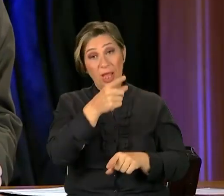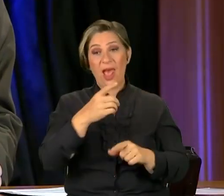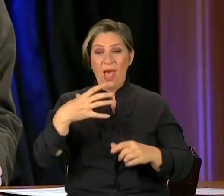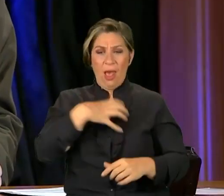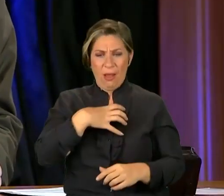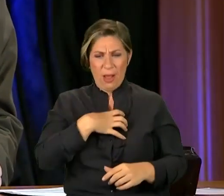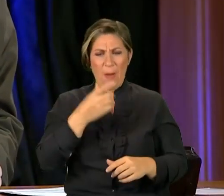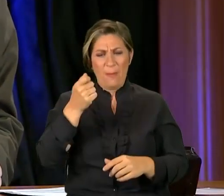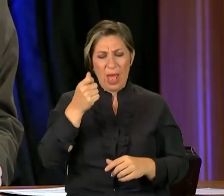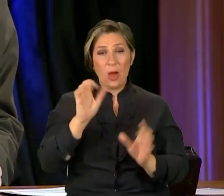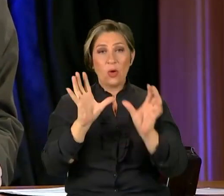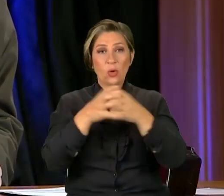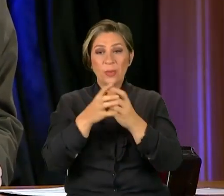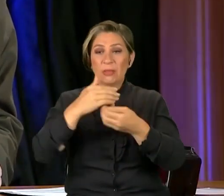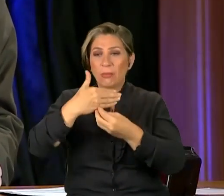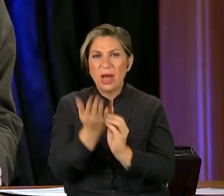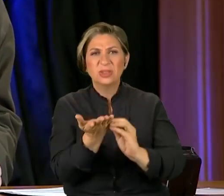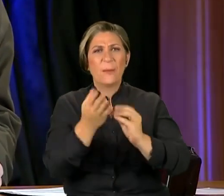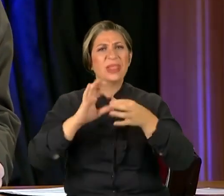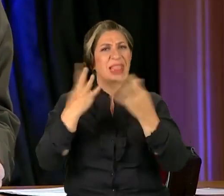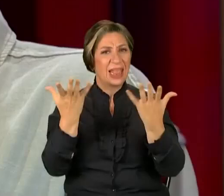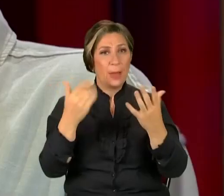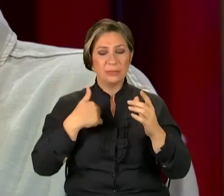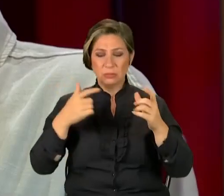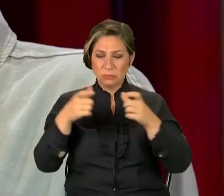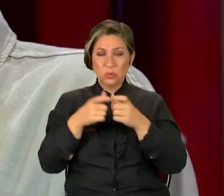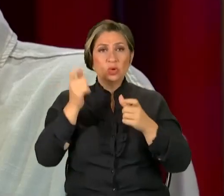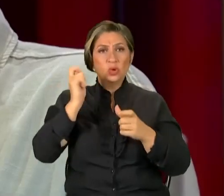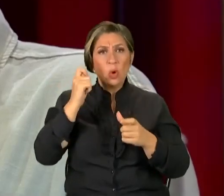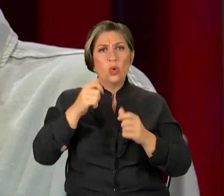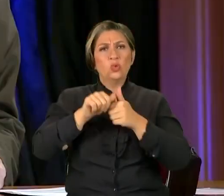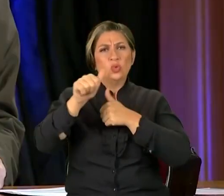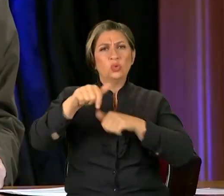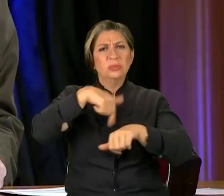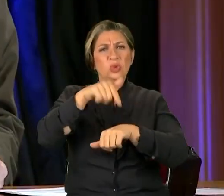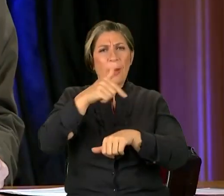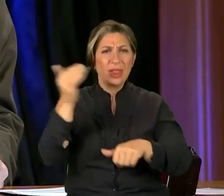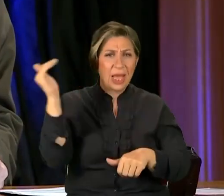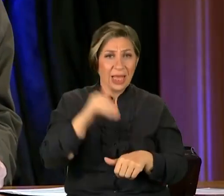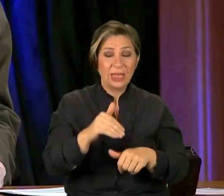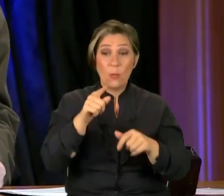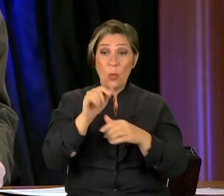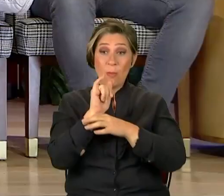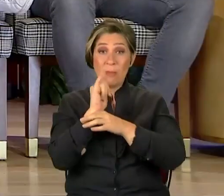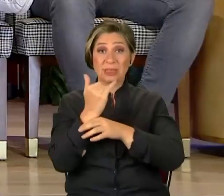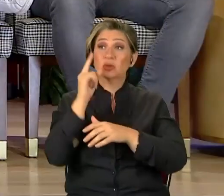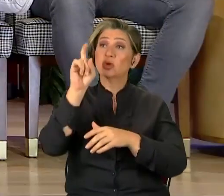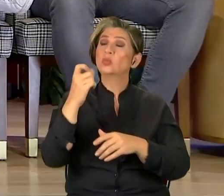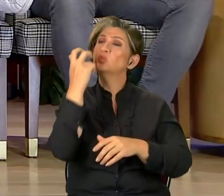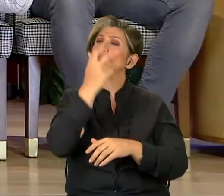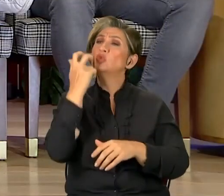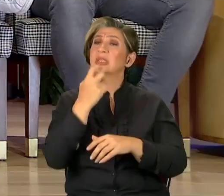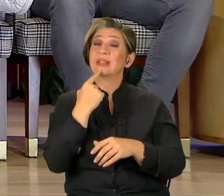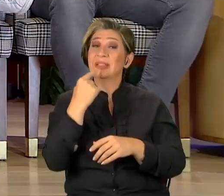ego ve para aslında grupların dağılma sebebi. Biz bulunduğumuz yere zor ve uzun bir sürede geldik. Mesleğimizi sorana